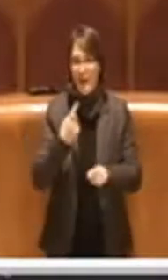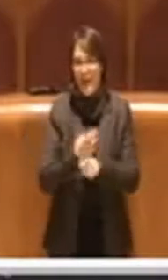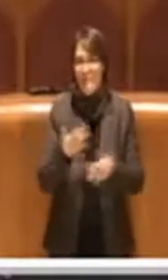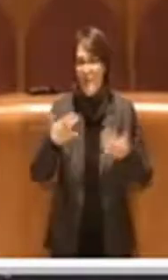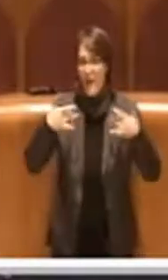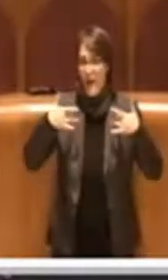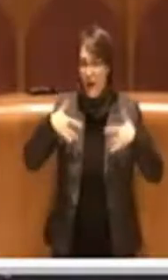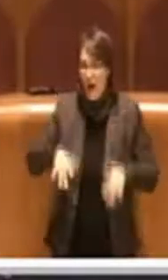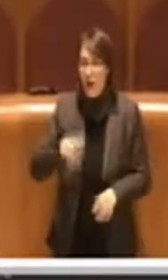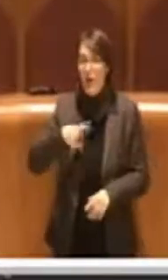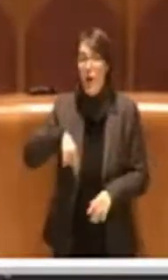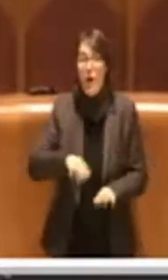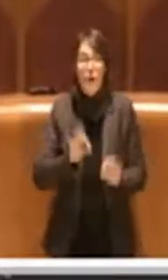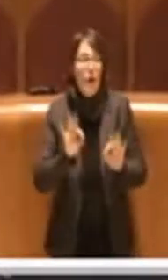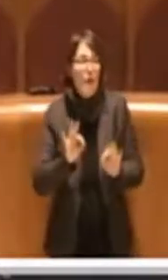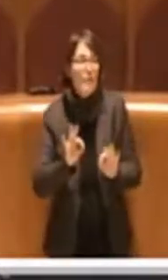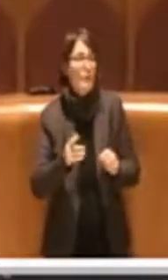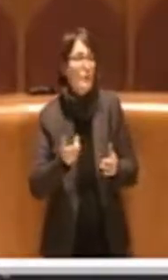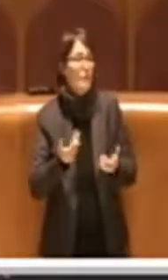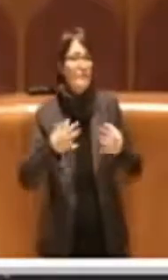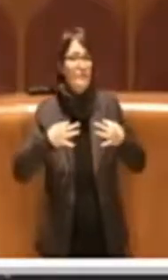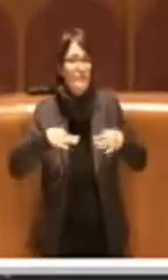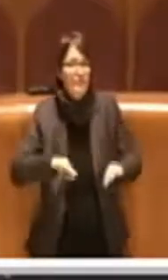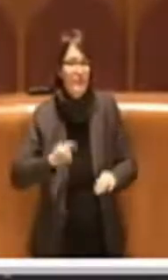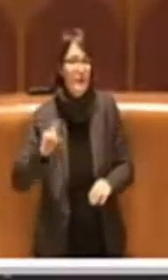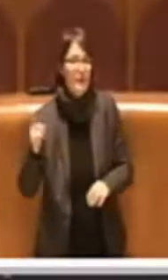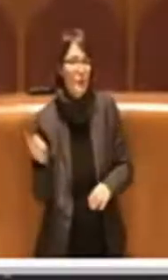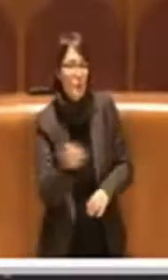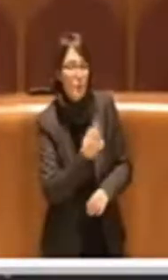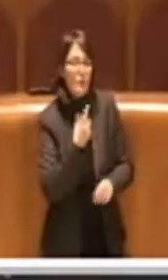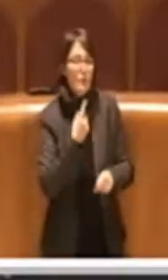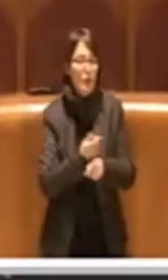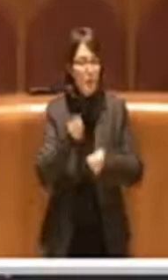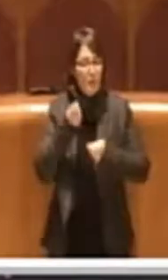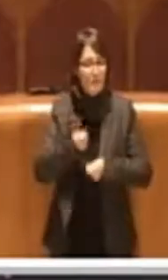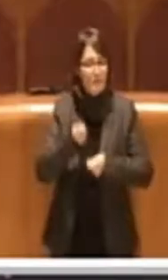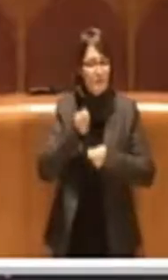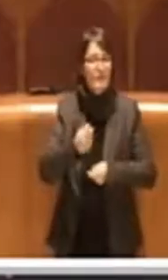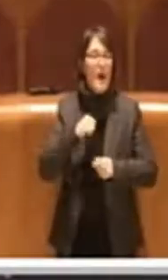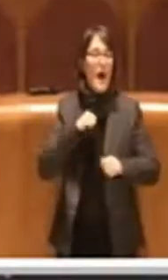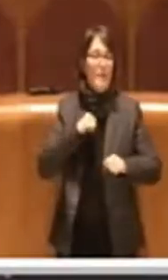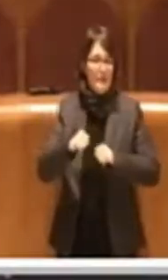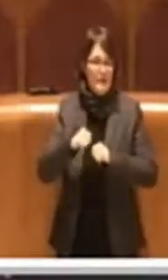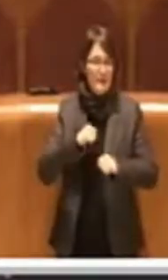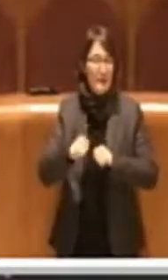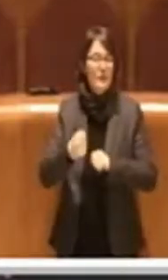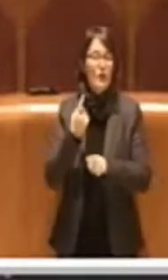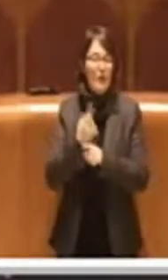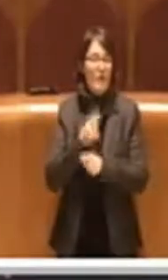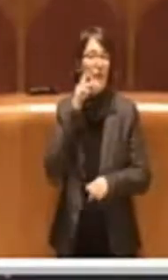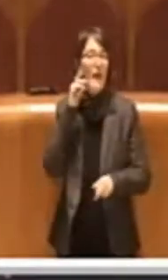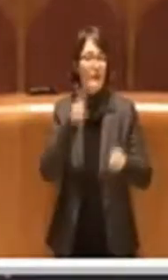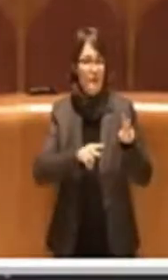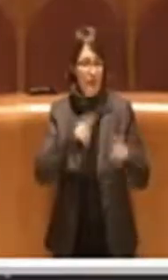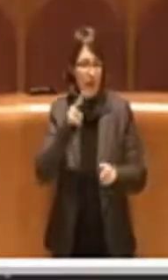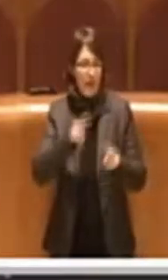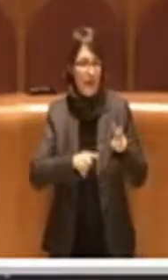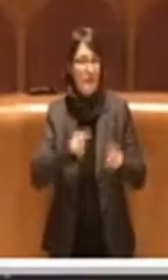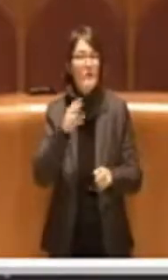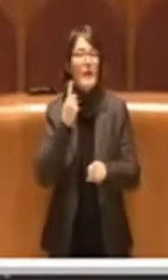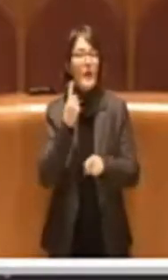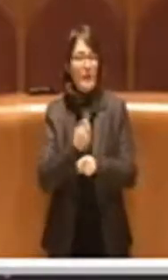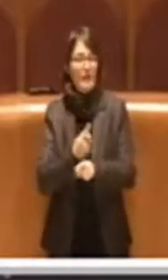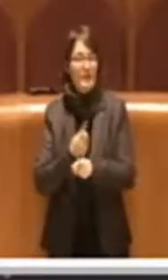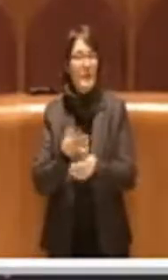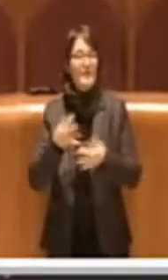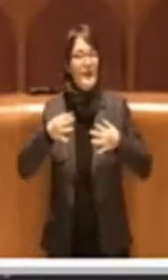di tutti, cercare di spingere l'amministrazione a fare una verifica, a rispettare